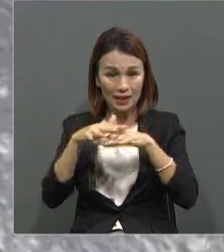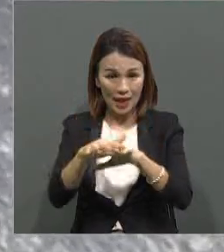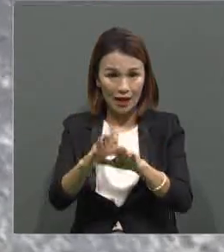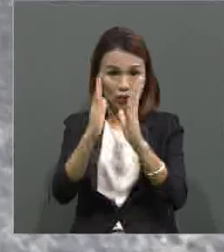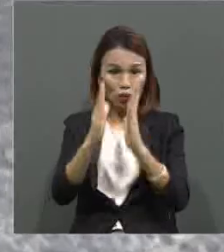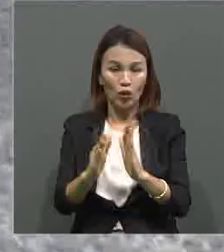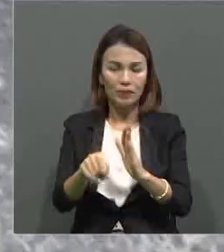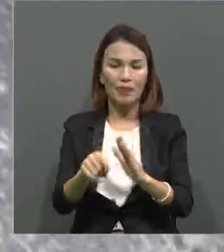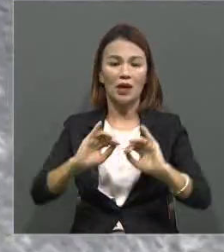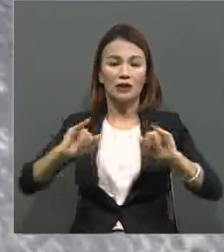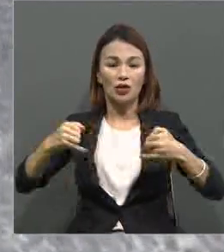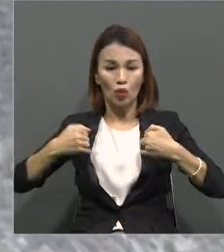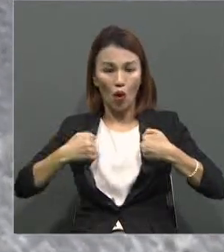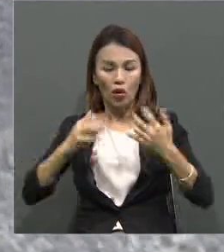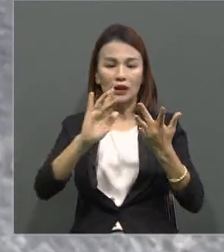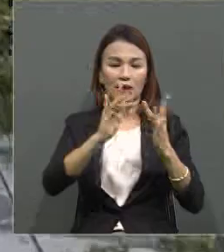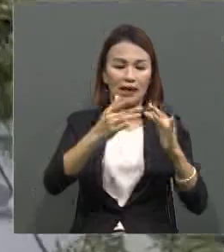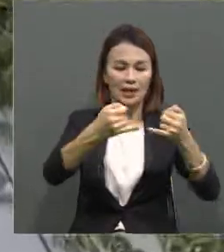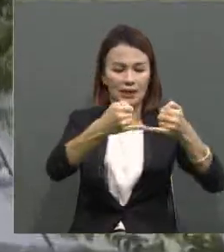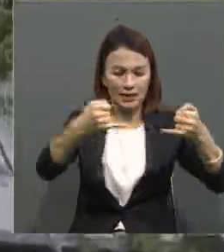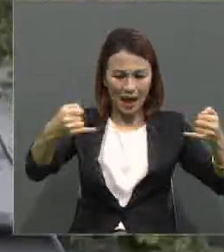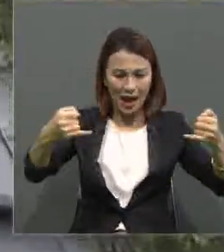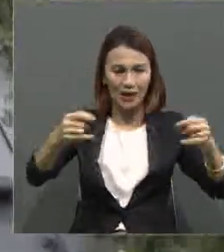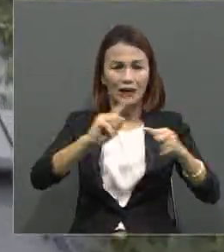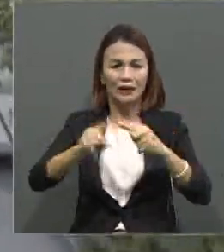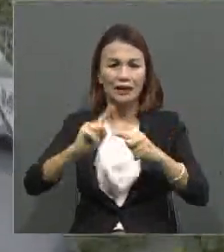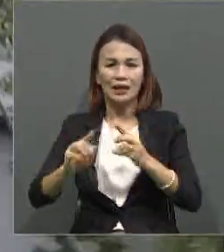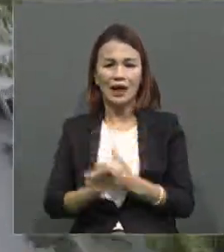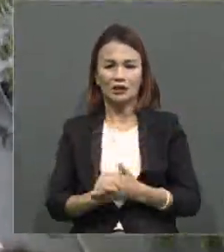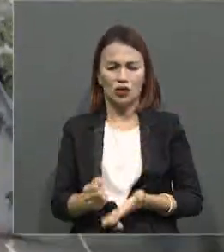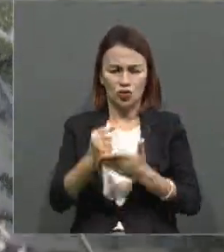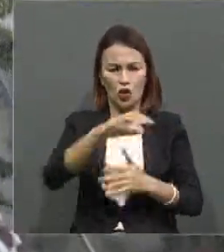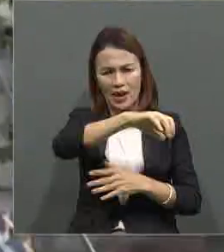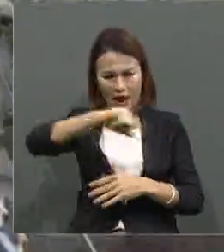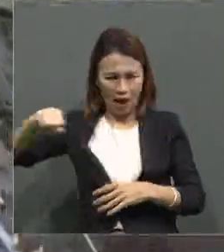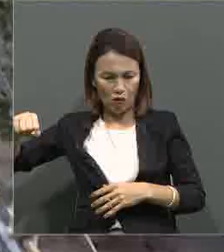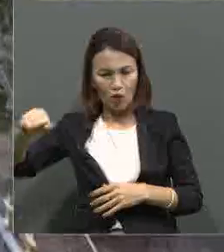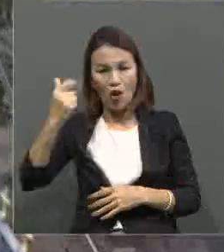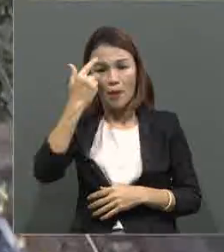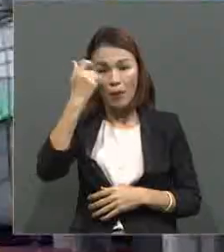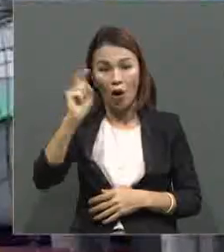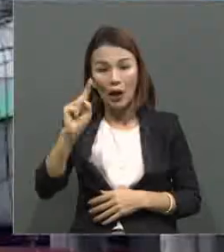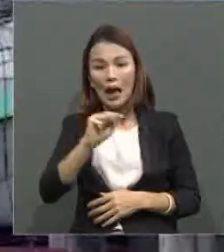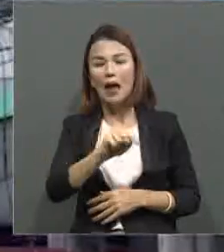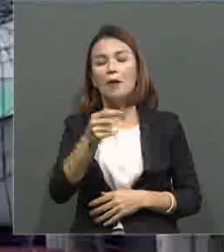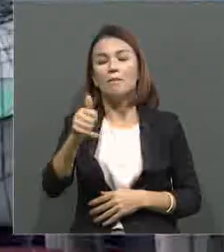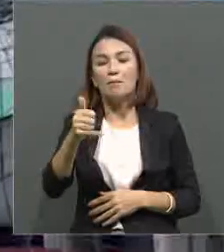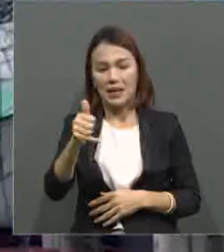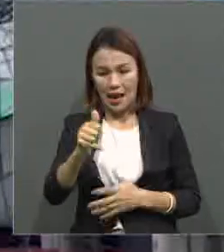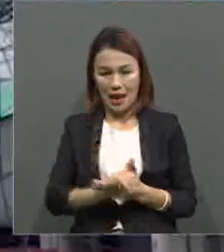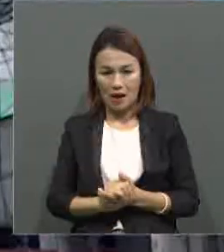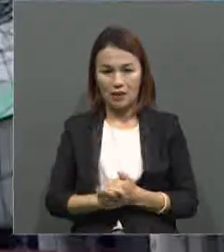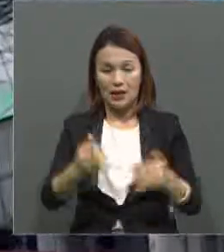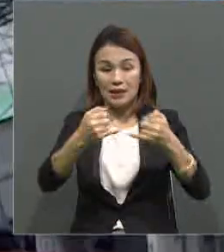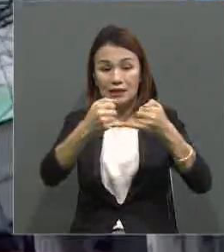เคเบิลต่างๆที่มันพัวพันอะไรกันไปหมดเนี่ยให้ช่วยมารื้อสายสื่อสารออกจากตัวสะพานเพราะก็อาจเป็นไปได้นะคะว่าไอ้